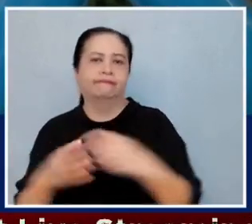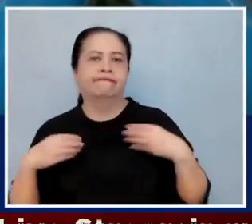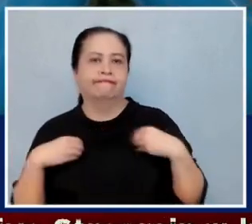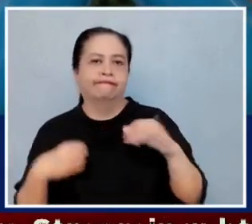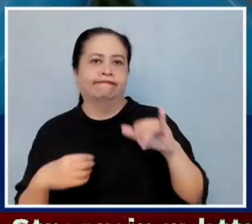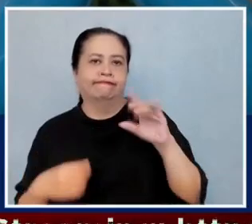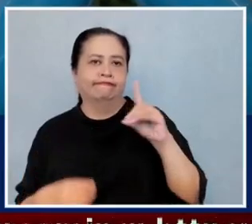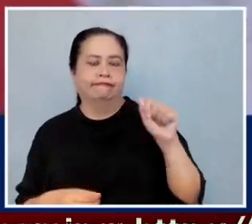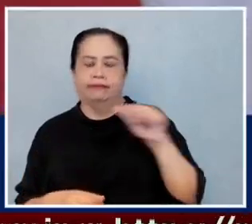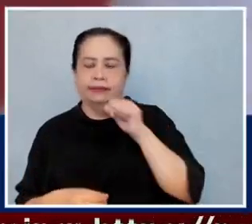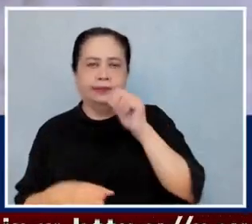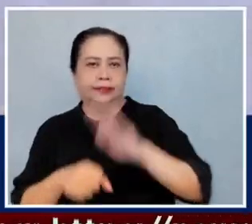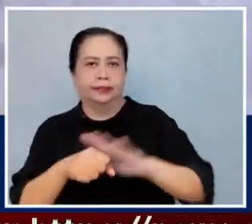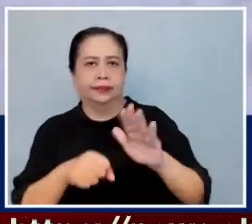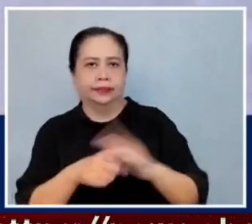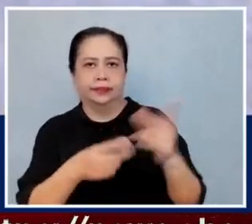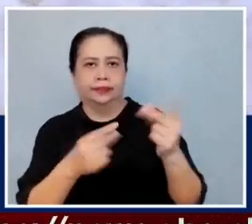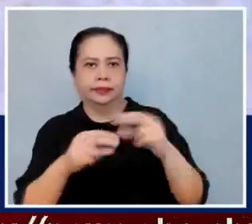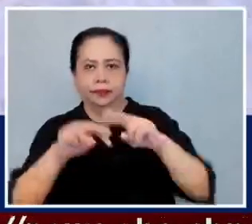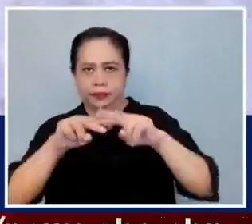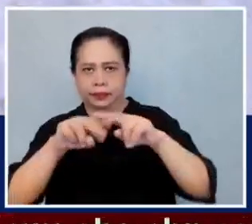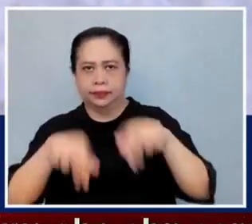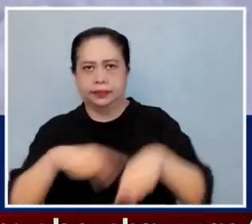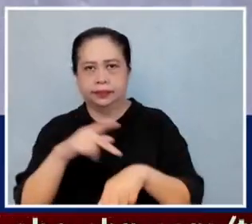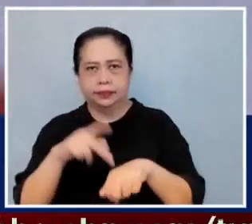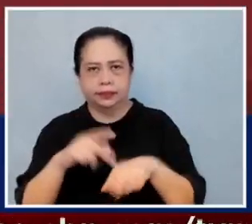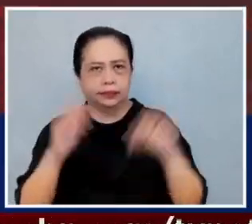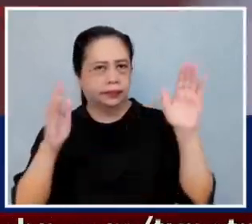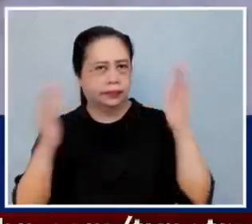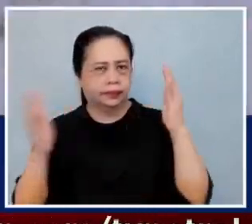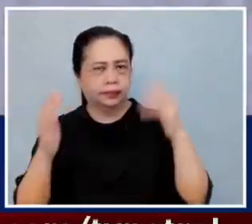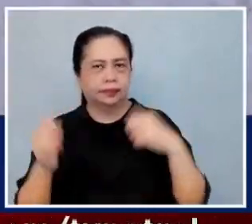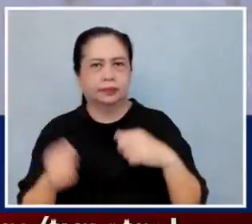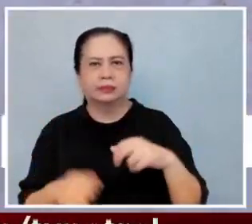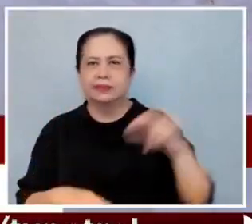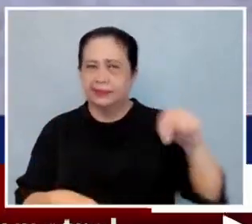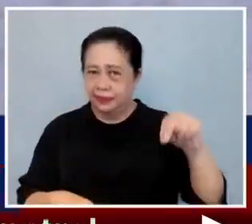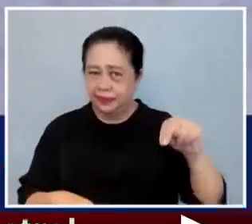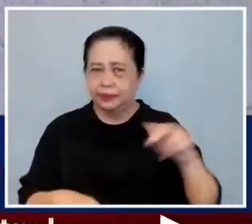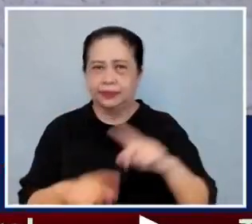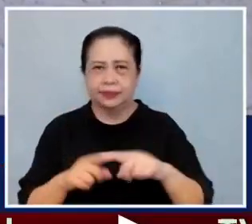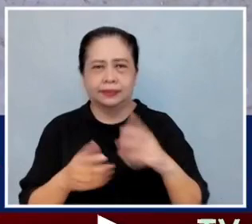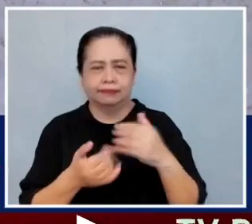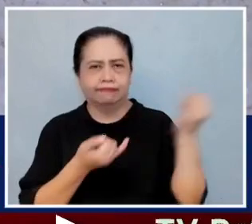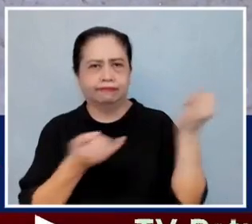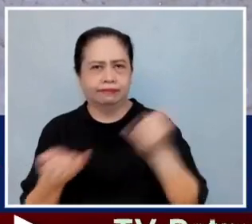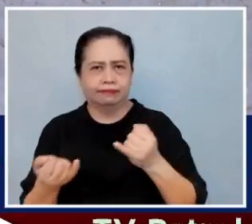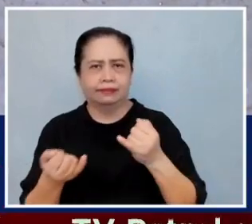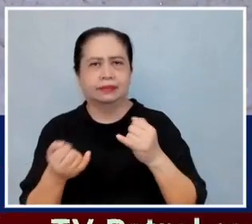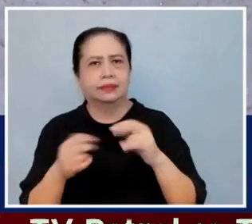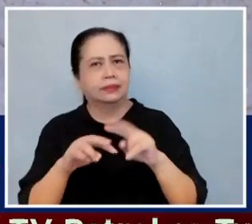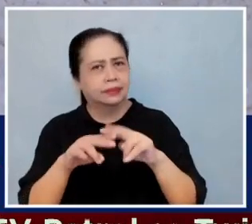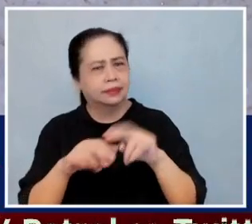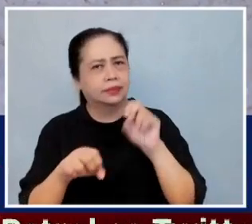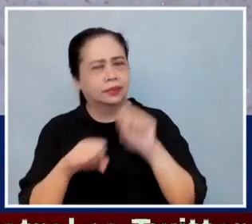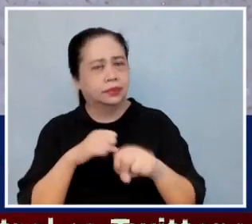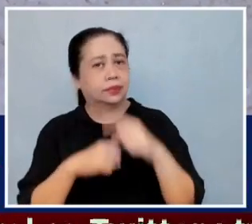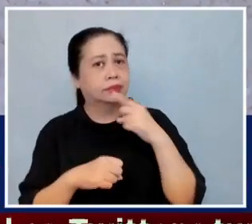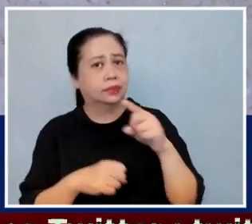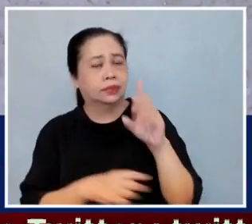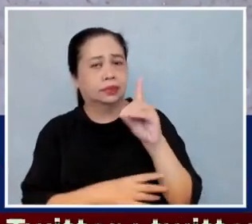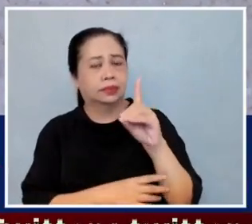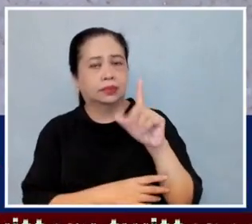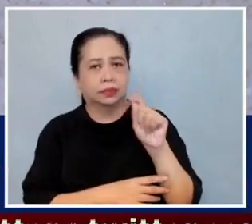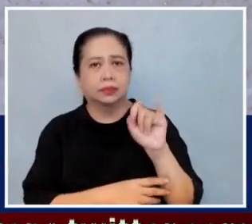na hindi sapat ang nagagawang asin sa bansa kung ikukumpara sa demand. Pero may mga inangkat namang asin, kaya nasabi ng Department of Trade